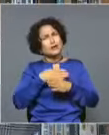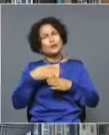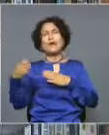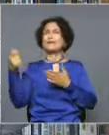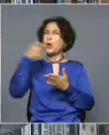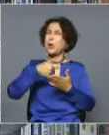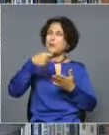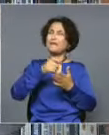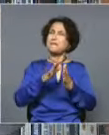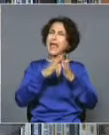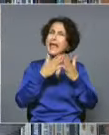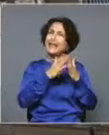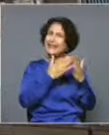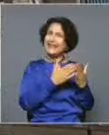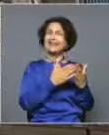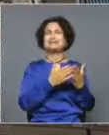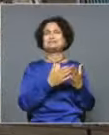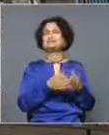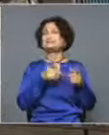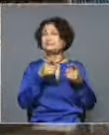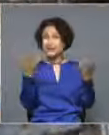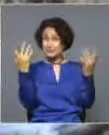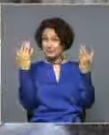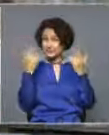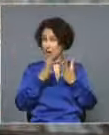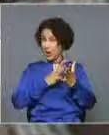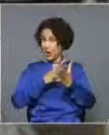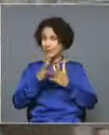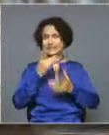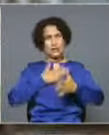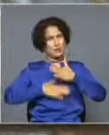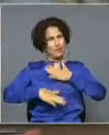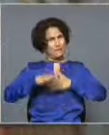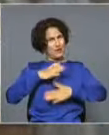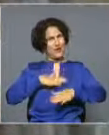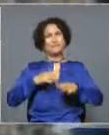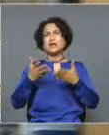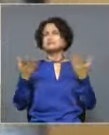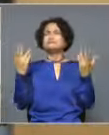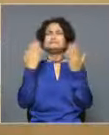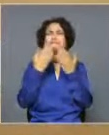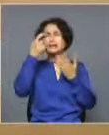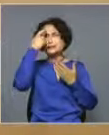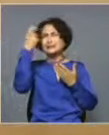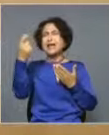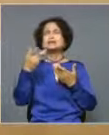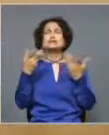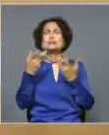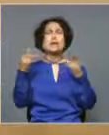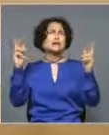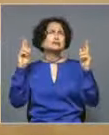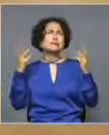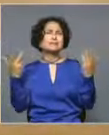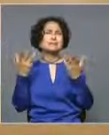е нещото, което привлича хората към нас. За да задоволят желанията на малки и големи, от читалището разчитат както на собствени